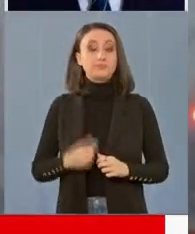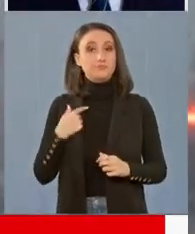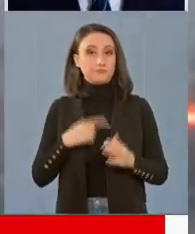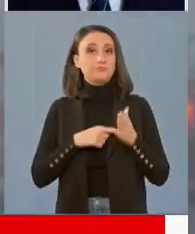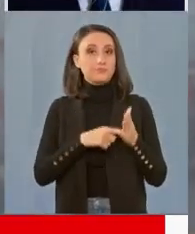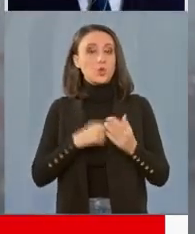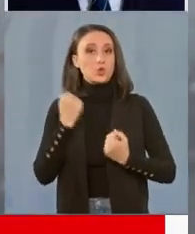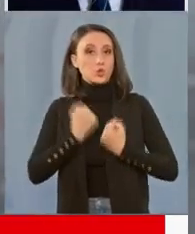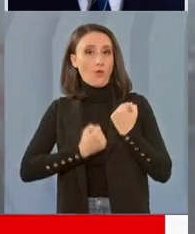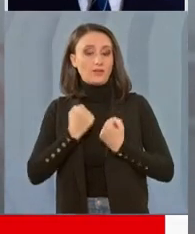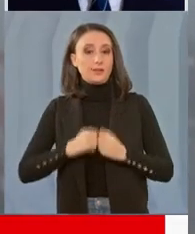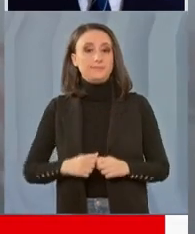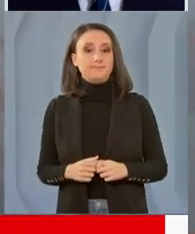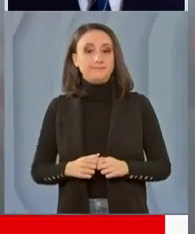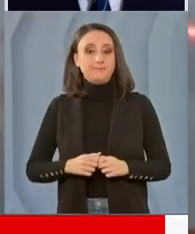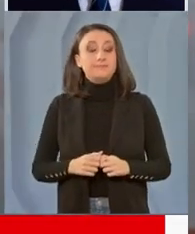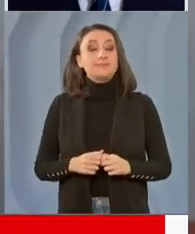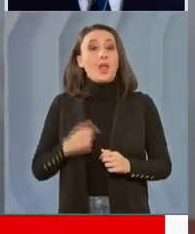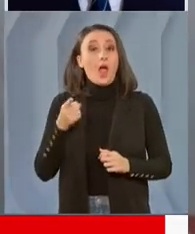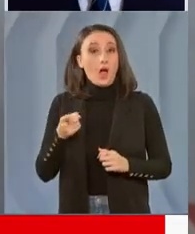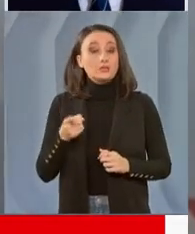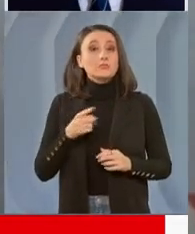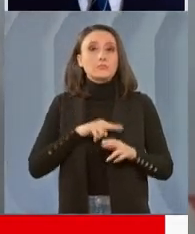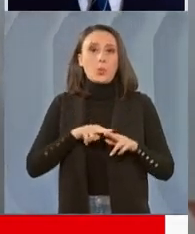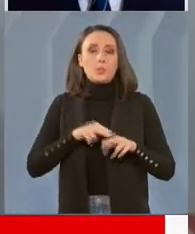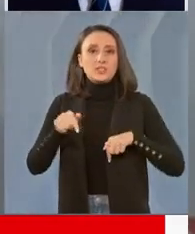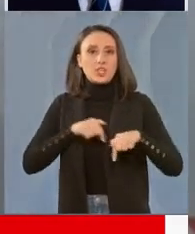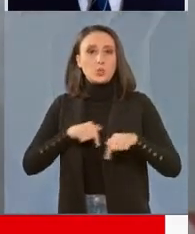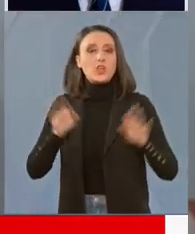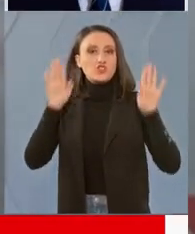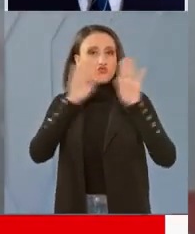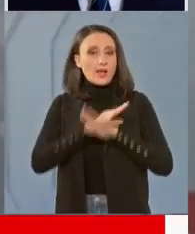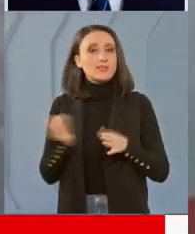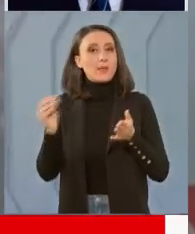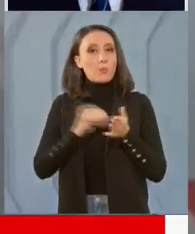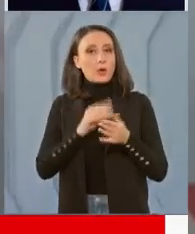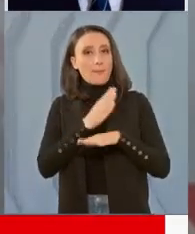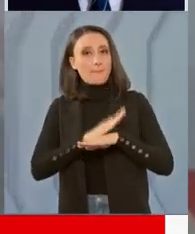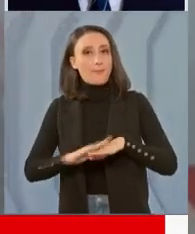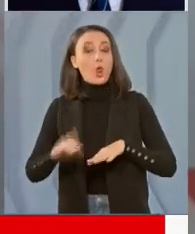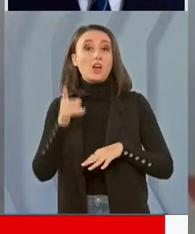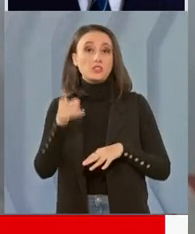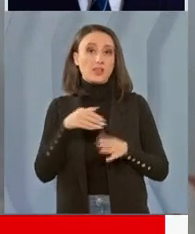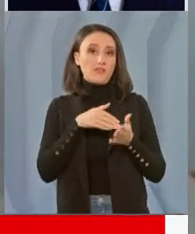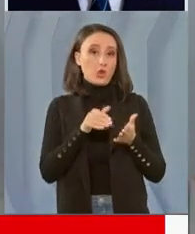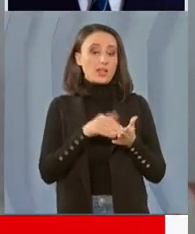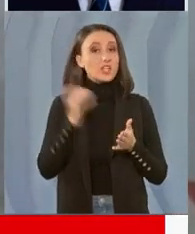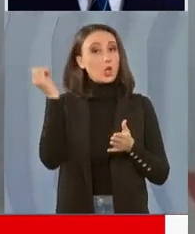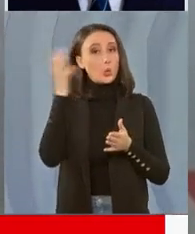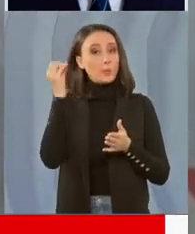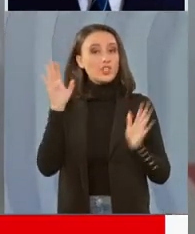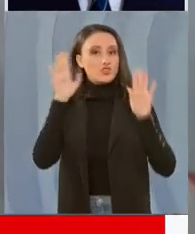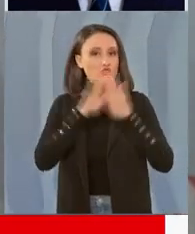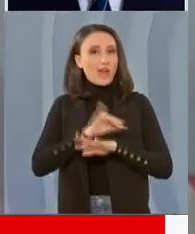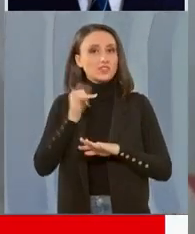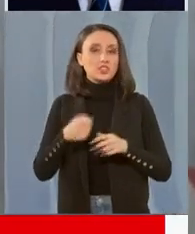recomandăm conducătorilor auto în acest context în care se circulă în condiții de ceață și de punere de polei, aceștia să folosească luminile de ceață